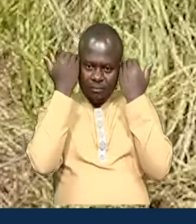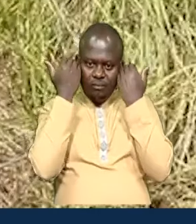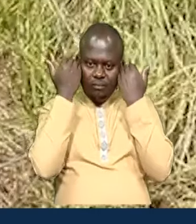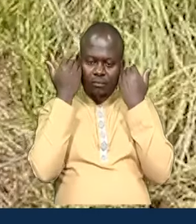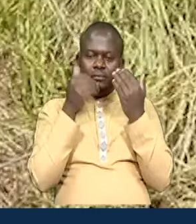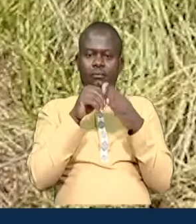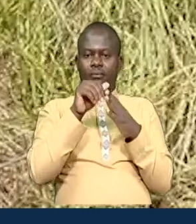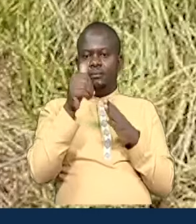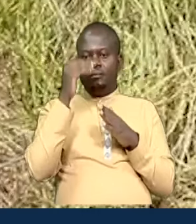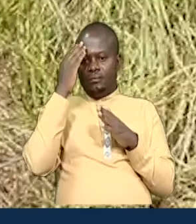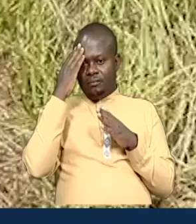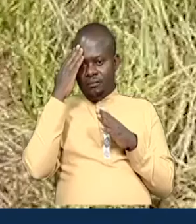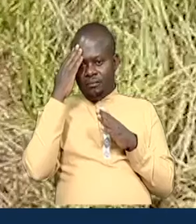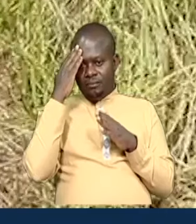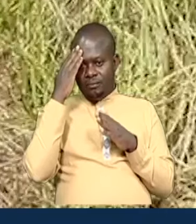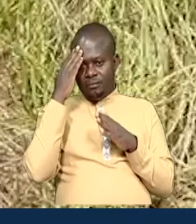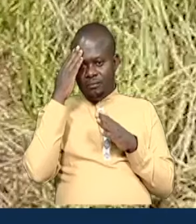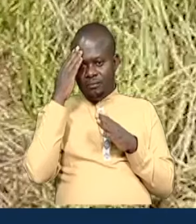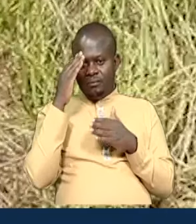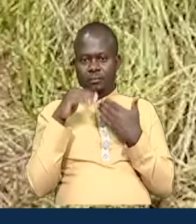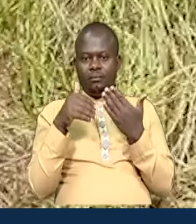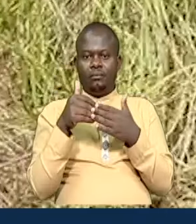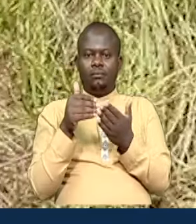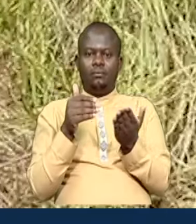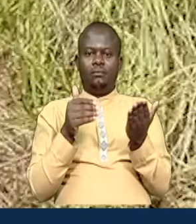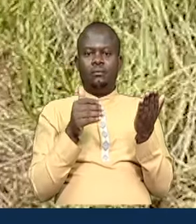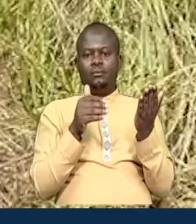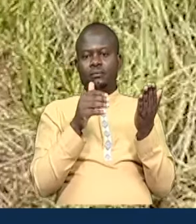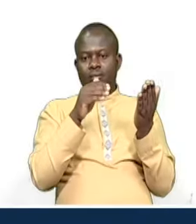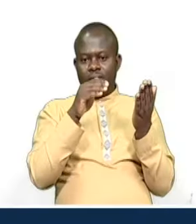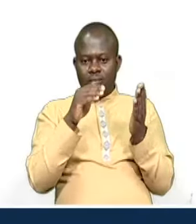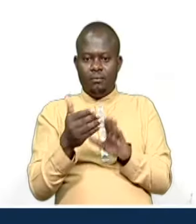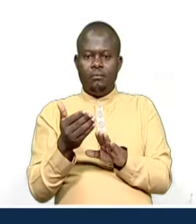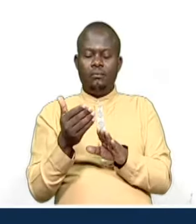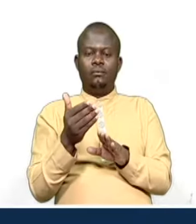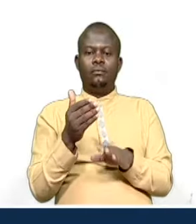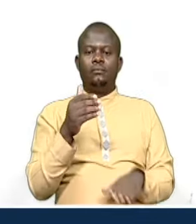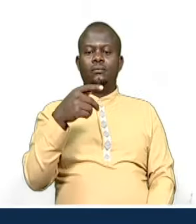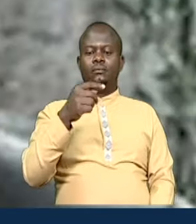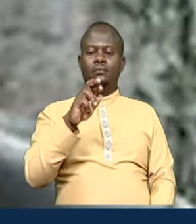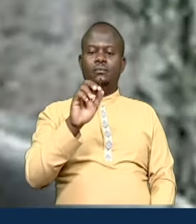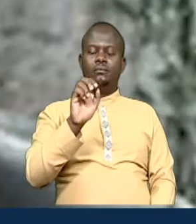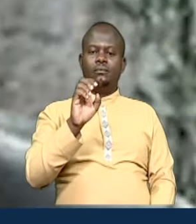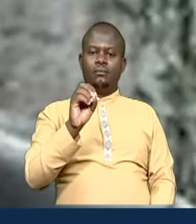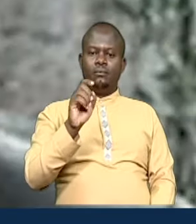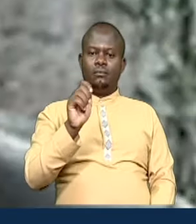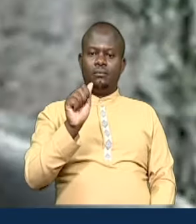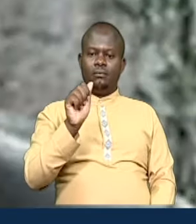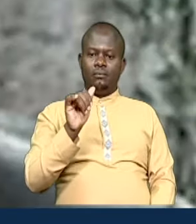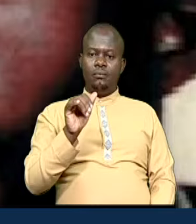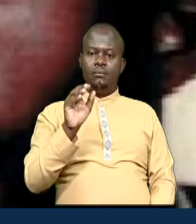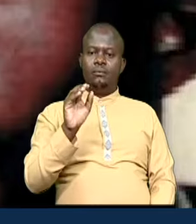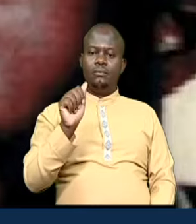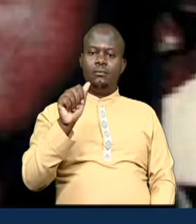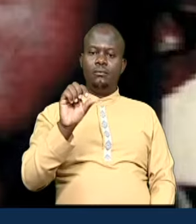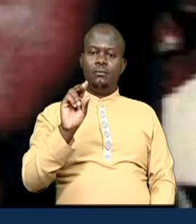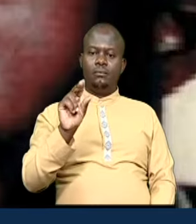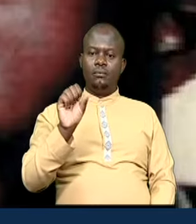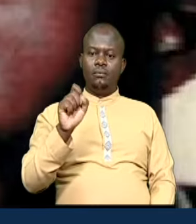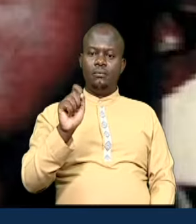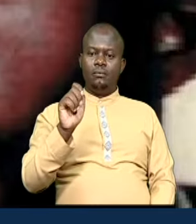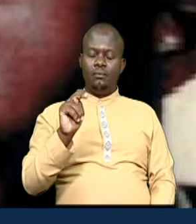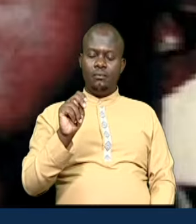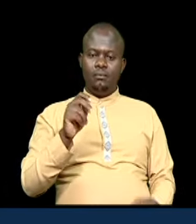Abandi bamenyekanye ko bapfuye bagishakishwa na IRMCT ni Protais Mpiranya, Auguste Bizimana,